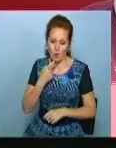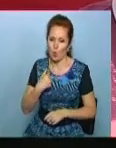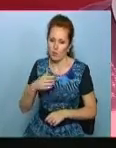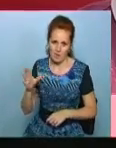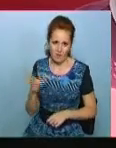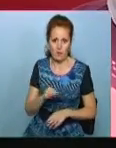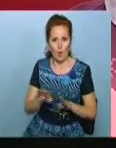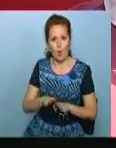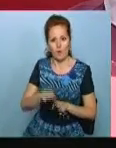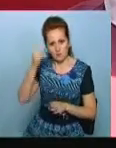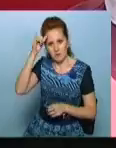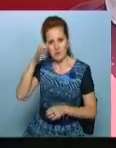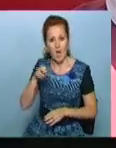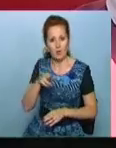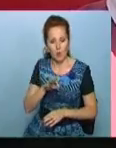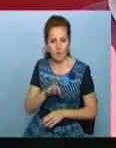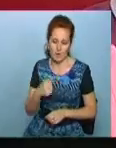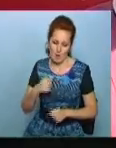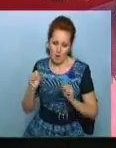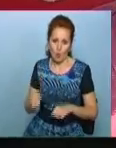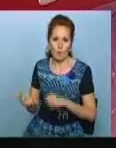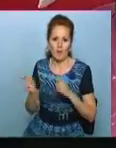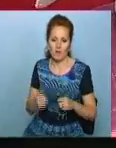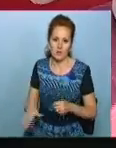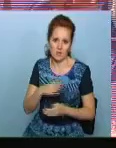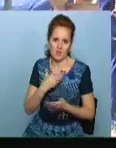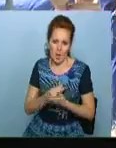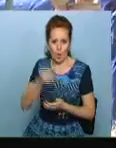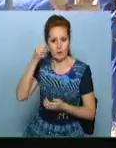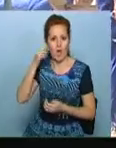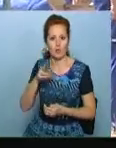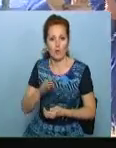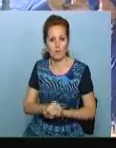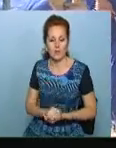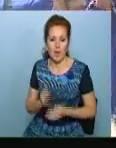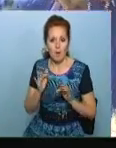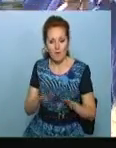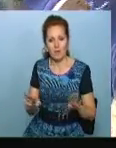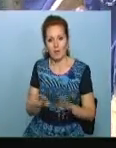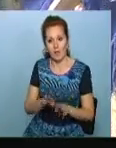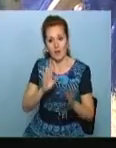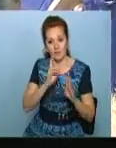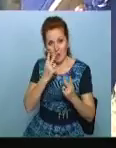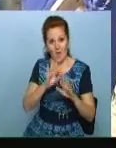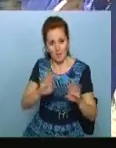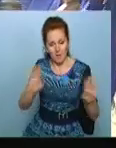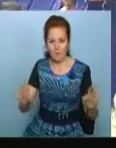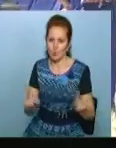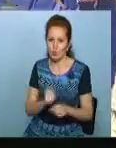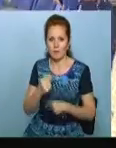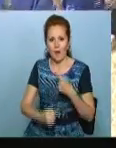такое стадо. Могли я привезти все свое стадо даже. Проводить такие смотры тоже традиция, как и эта выставка